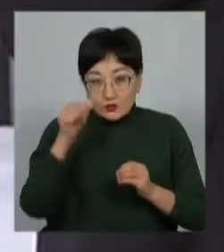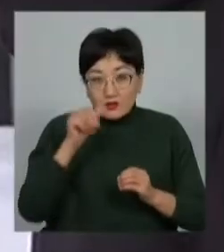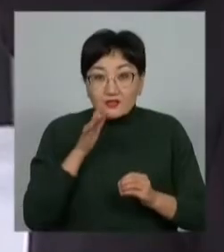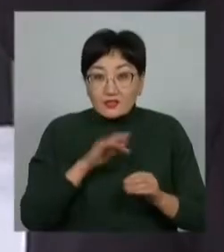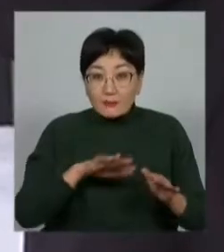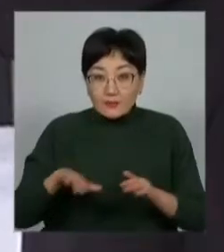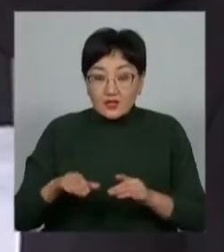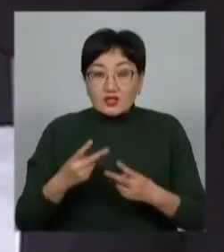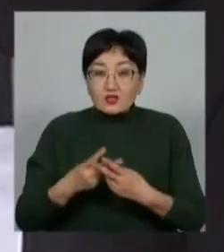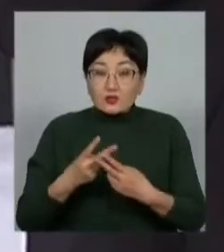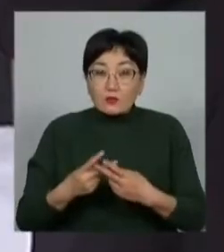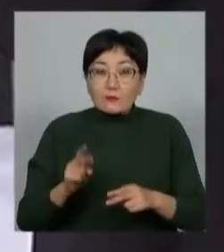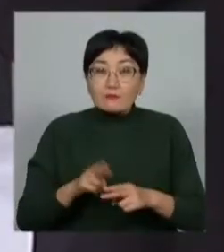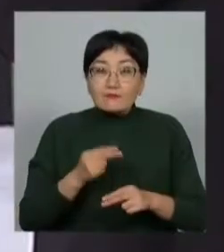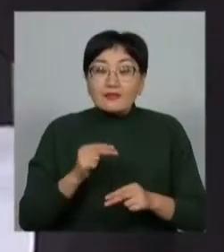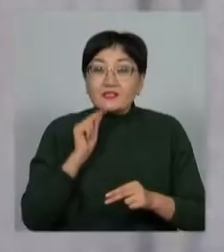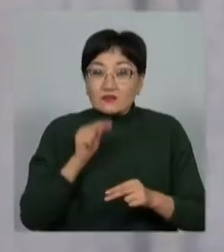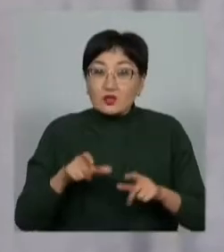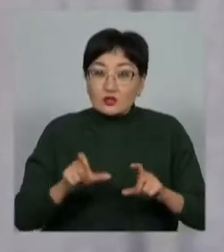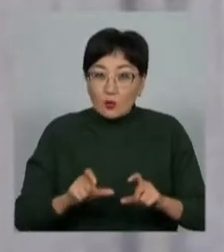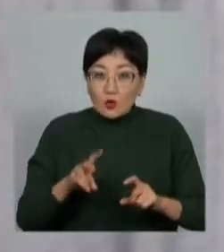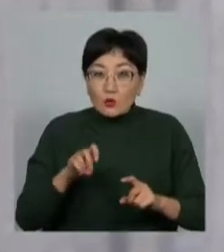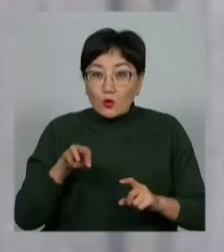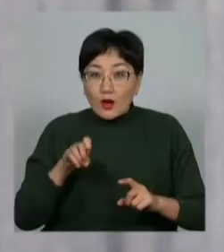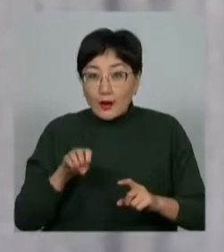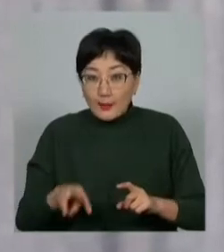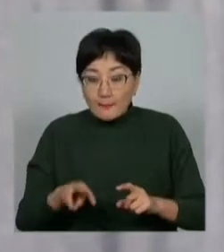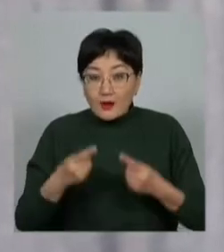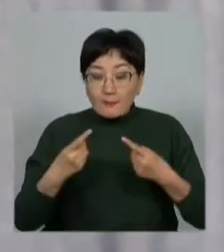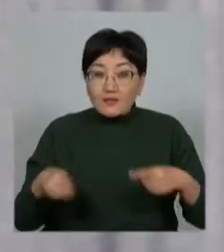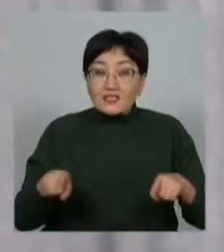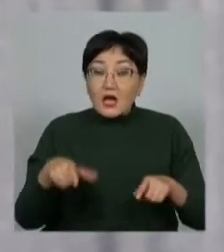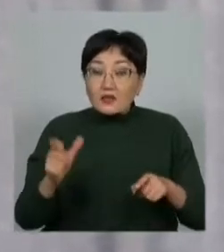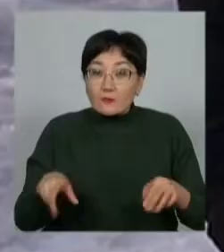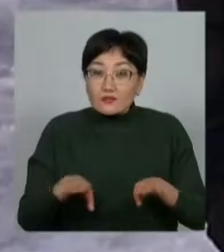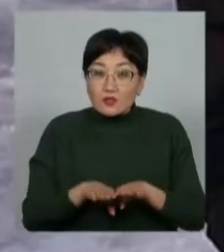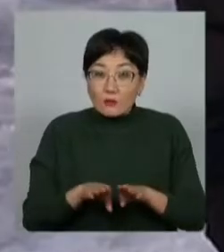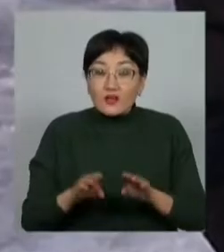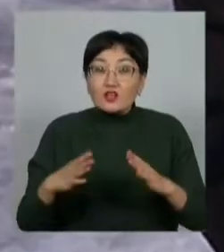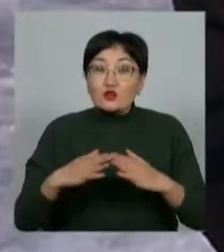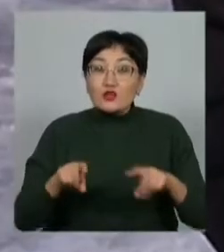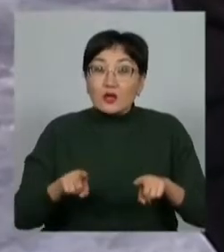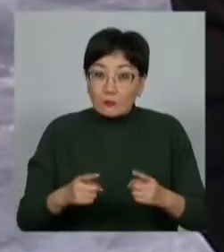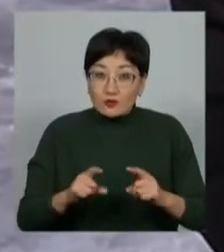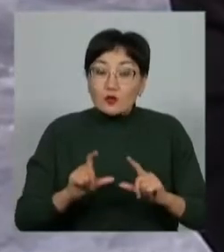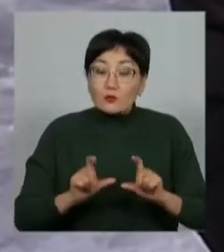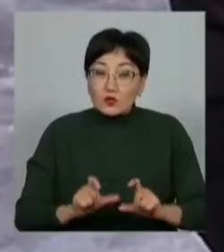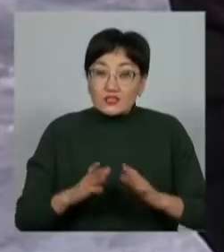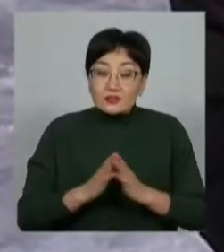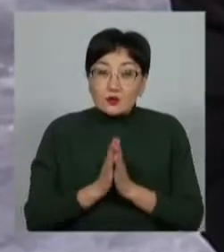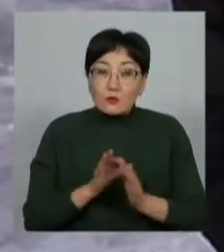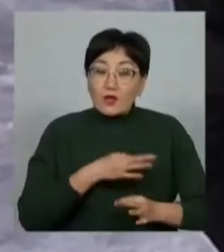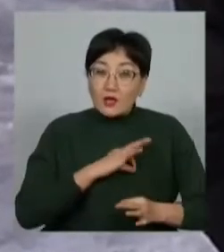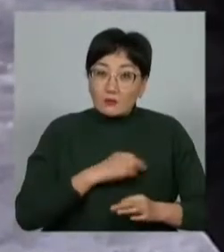тергеу изоляторында жазықсыз отыр. Ол Нұрайым Алданышты да басқалары секілді үй қамаққа шығаруын сұрайды. Ал адвокаты